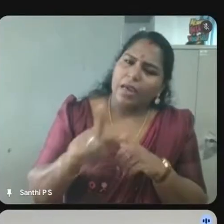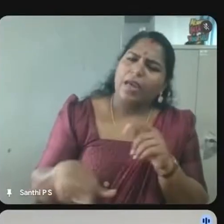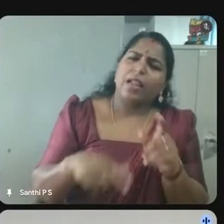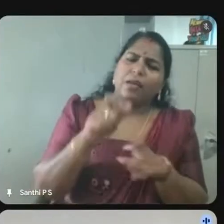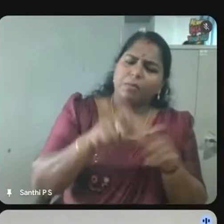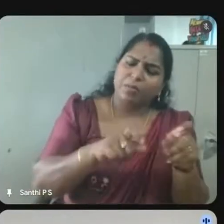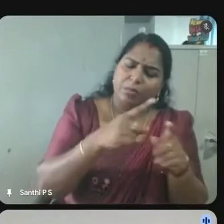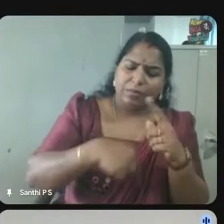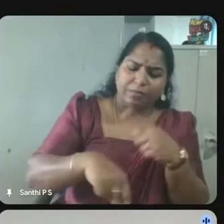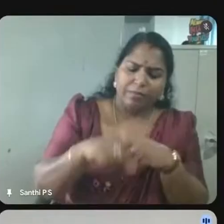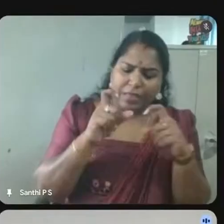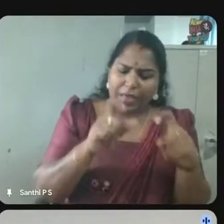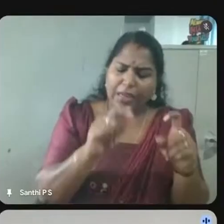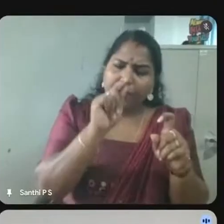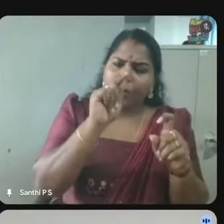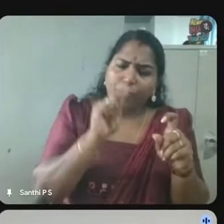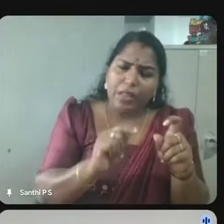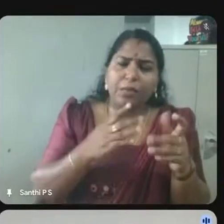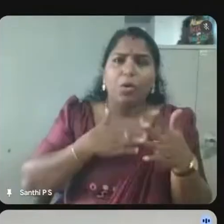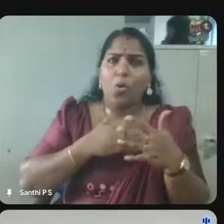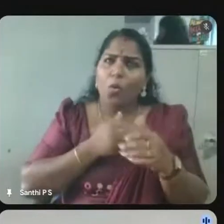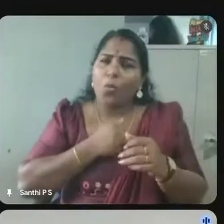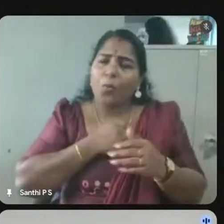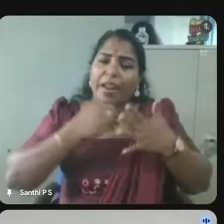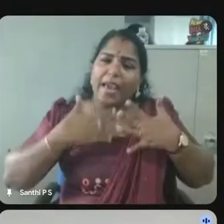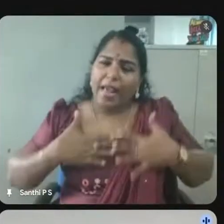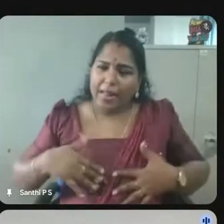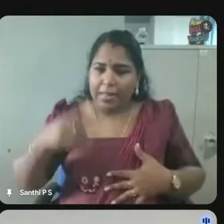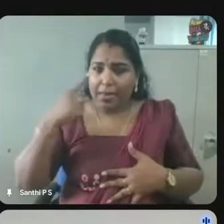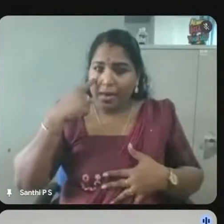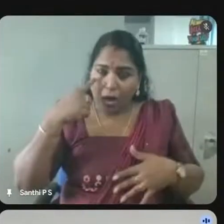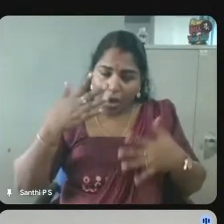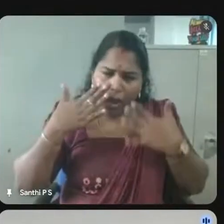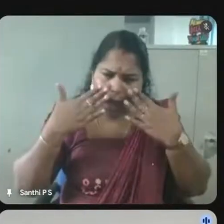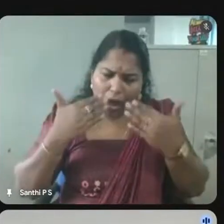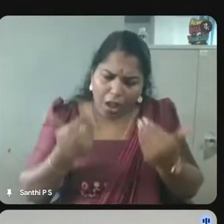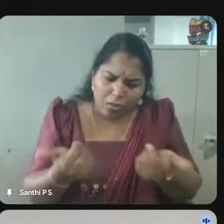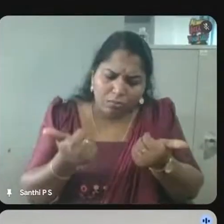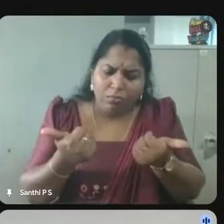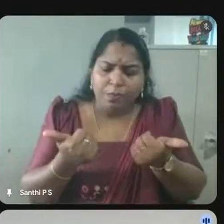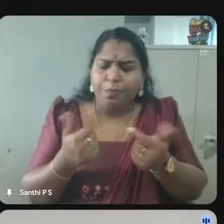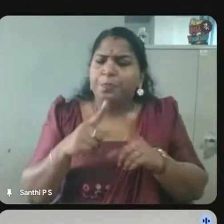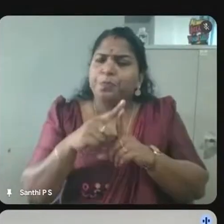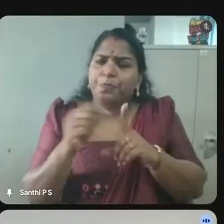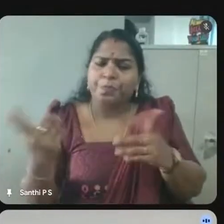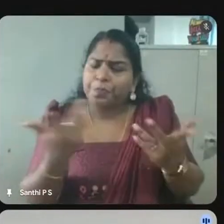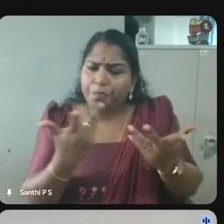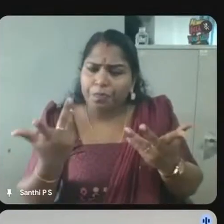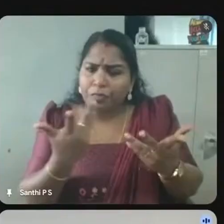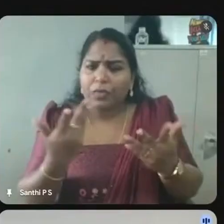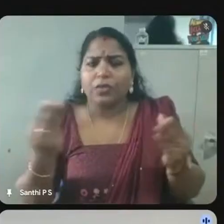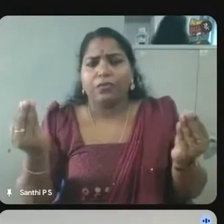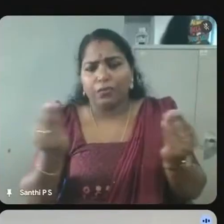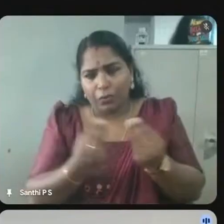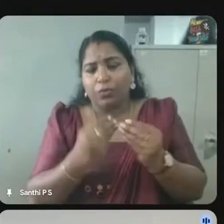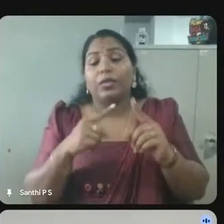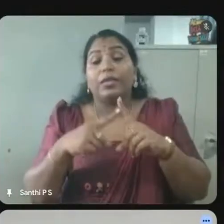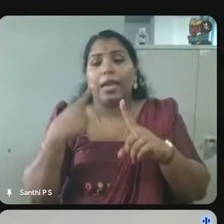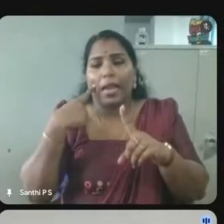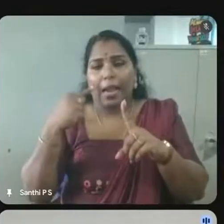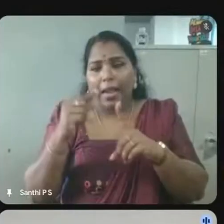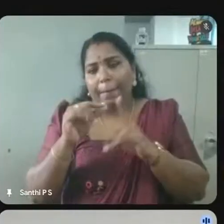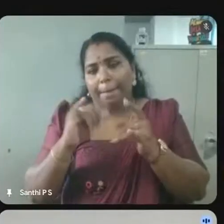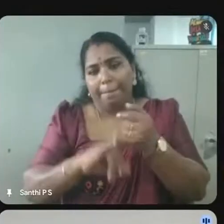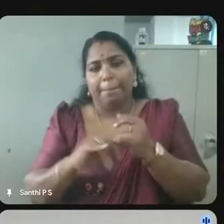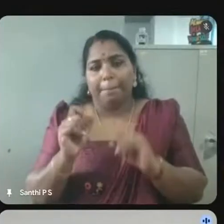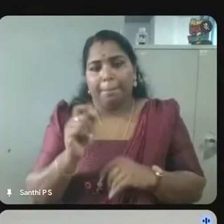ശ്രദ്ധിക്കേണ്ട കുറച്ച് കാര്യം, അവരവരുടെ ആരോഗ്യത്തിന് വേണ്ടി, കണ്ണിന്റെ ആരോഗ്യത്തിന് വേണ്ടി നമുക്ക് എന്തൊക്കെ ചെയ്യാൻ പറ്റും എന്നുള്ളതിന്റെ വളരെ ഫ്യൂ ടിപ്സ് ഞാൻ പറഞ്ഞുതരാം. അതിൽ